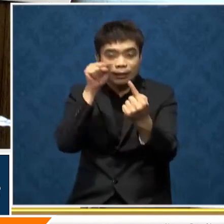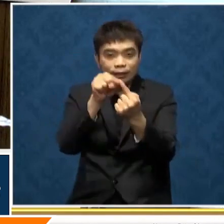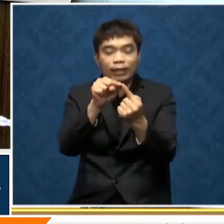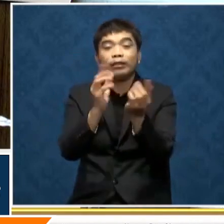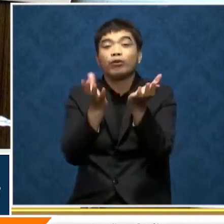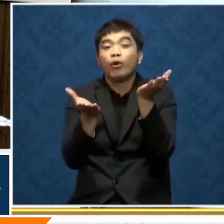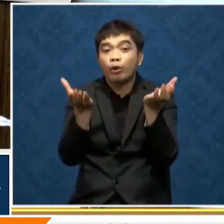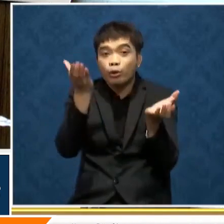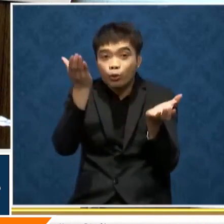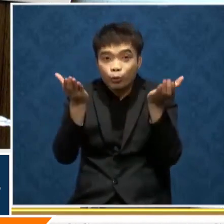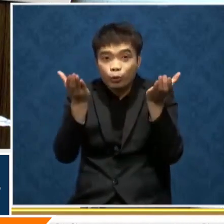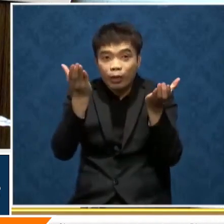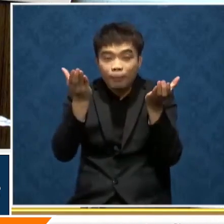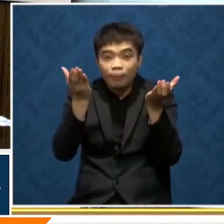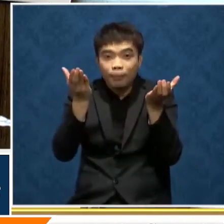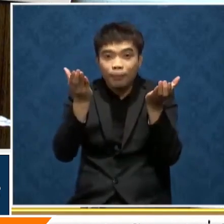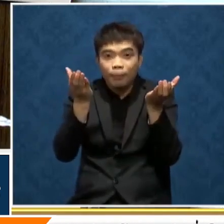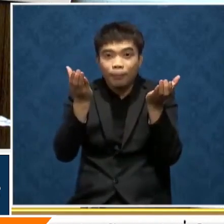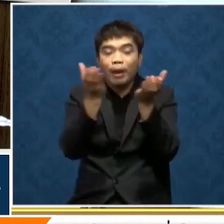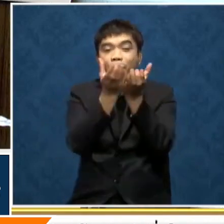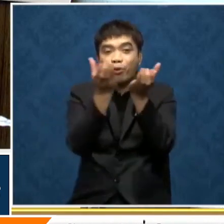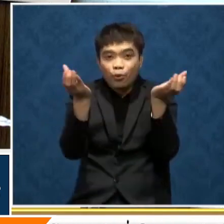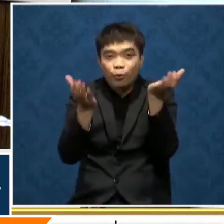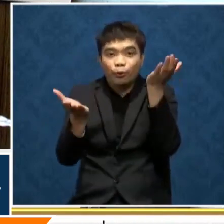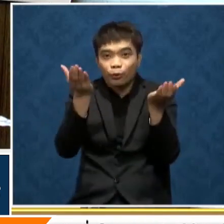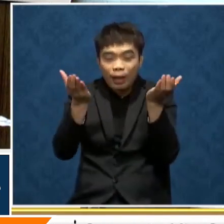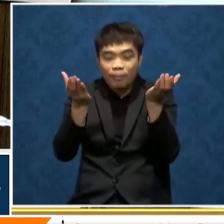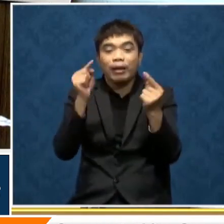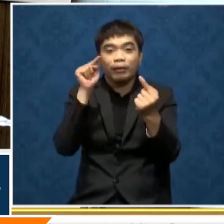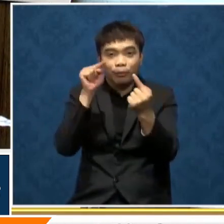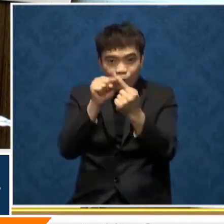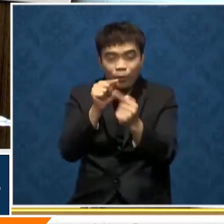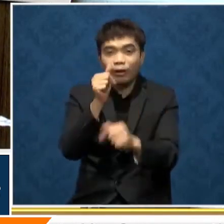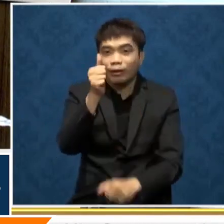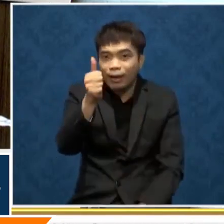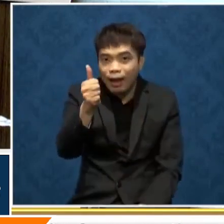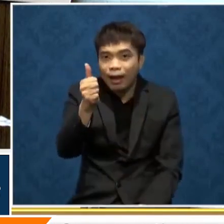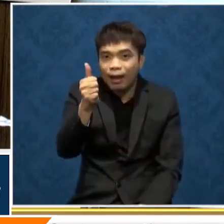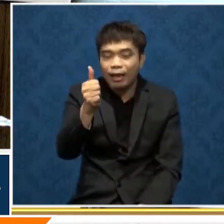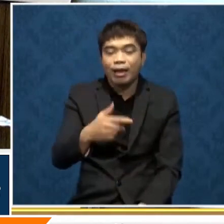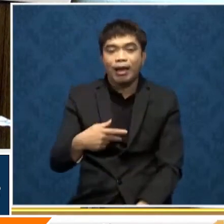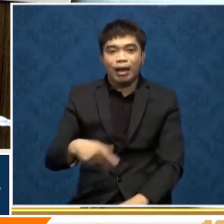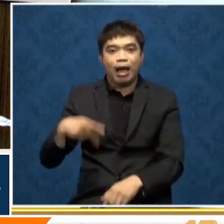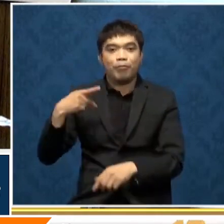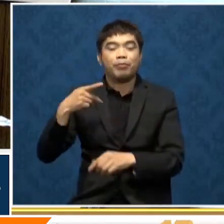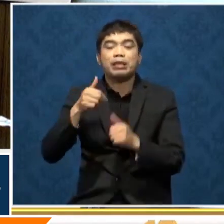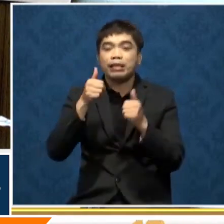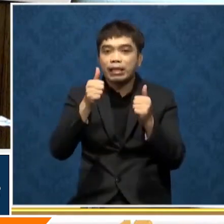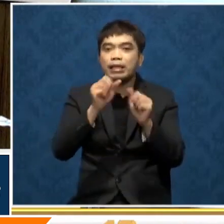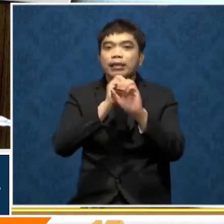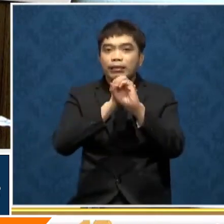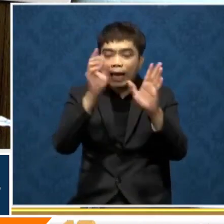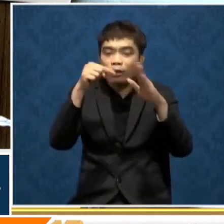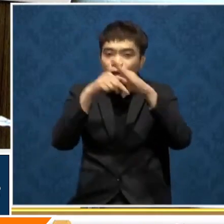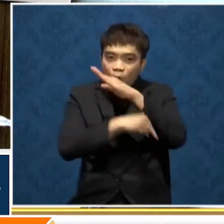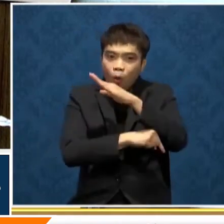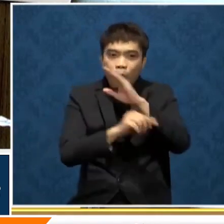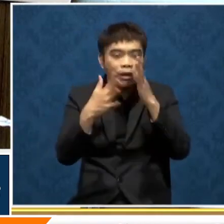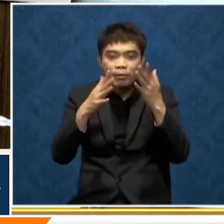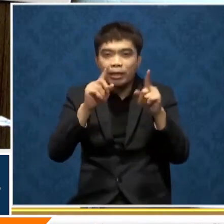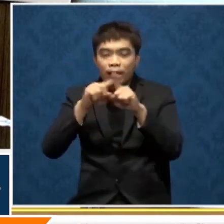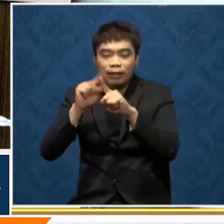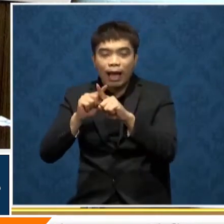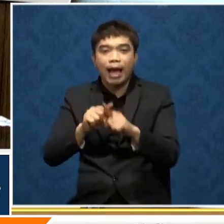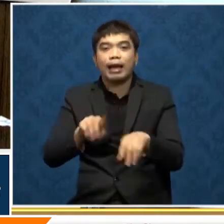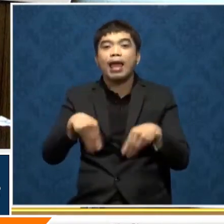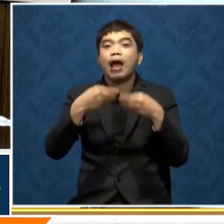ภาคไม่เลือกปฏิบัติและเป็นธรรมมีกระบวนการที่โปร่งใสและเสริมและเสร็จตามกรอบระยะ